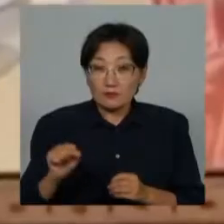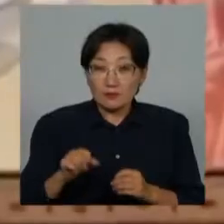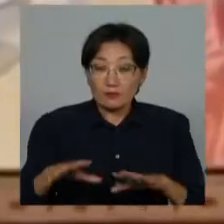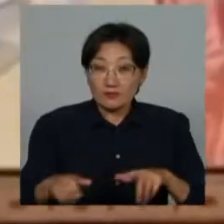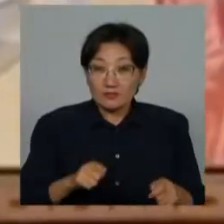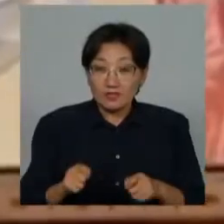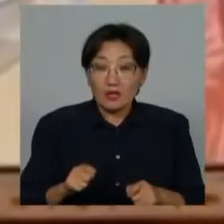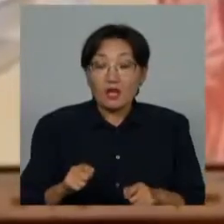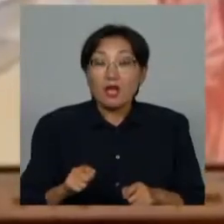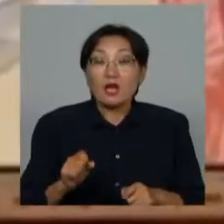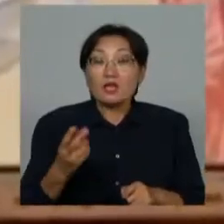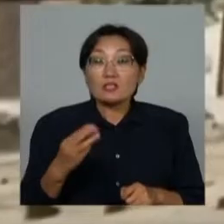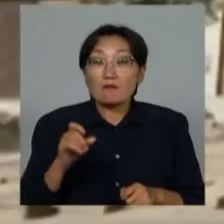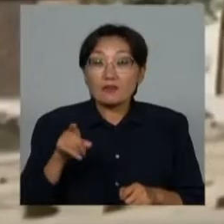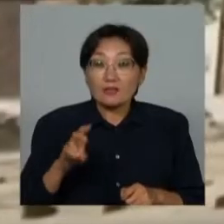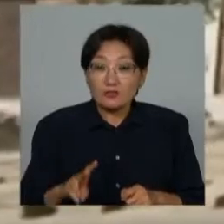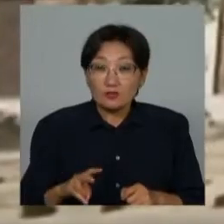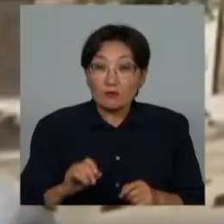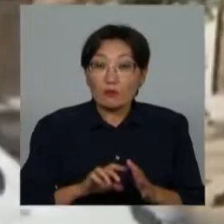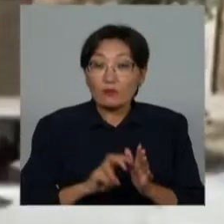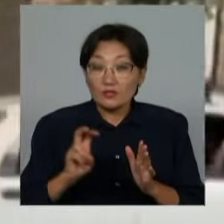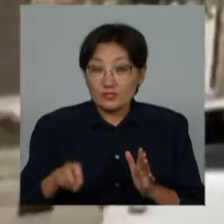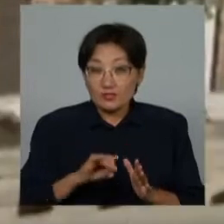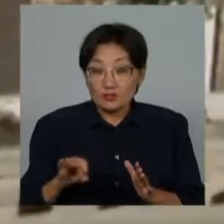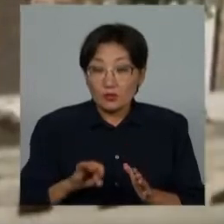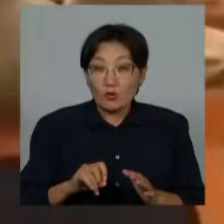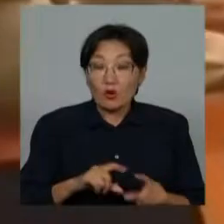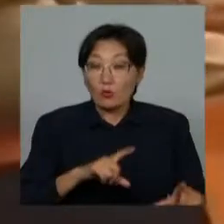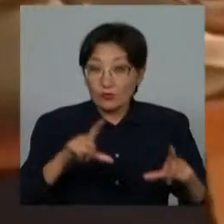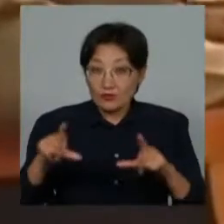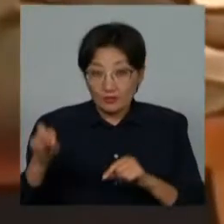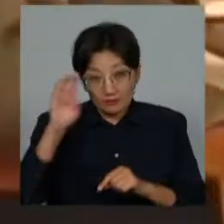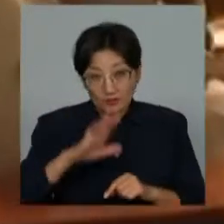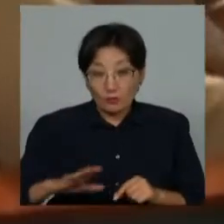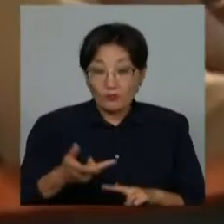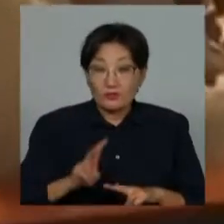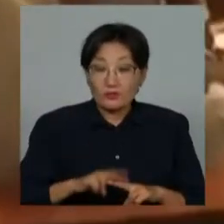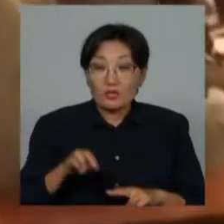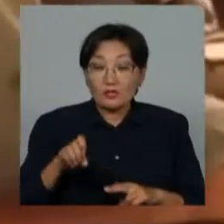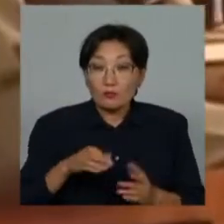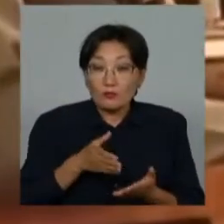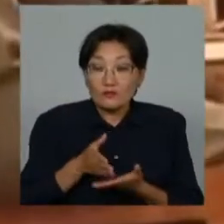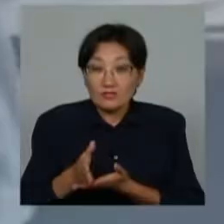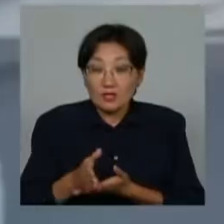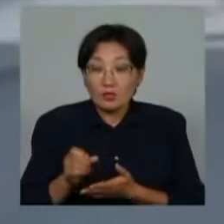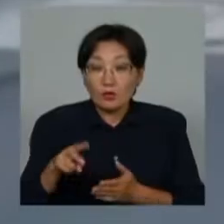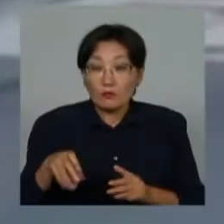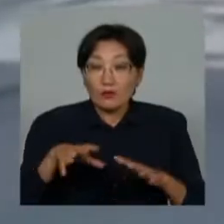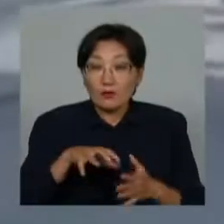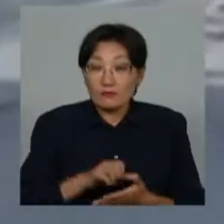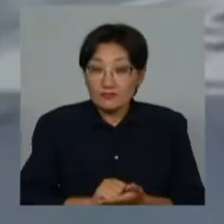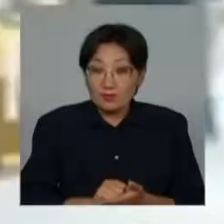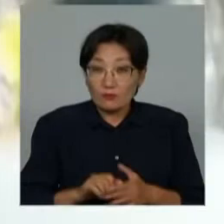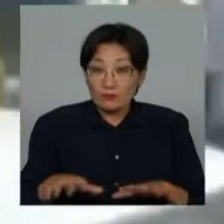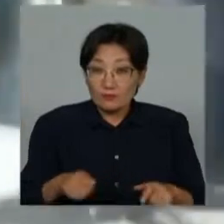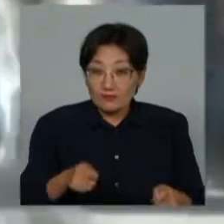президент Афганистана Ашраф Гани подал в отставку и покинул страну. После этого талибы вошли в Кабул, заняли президентский дворец